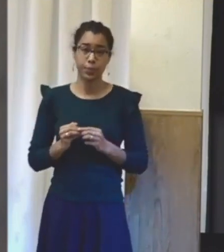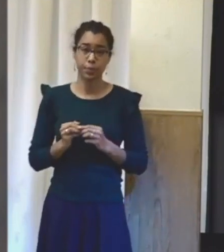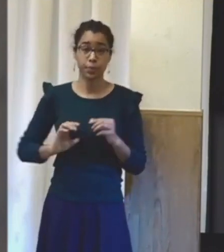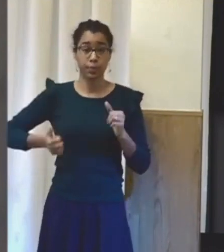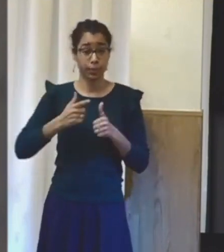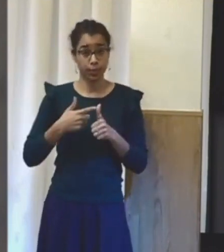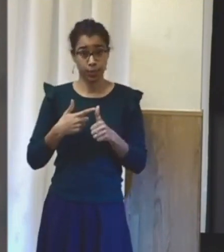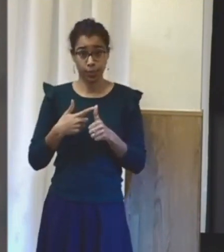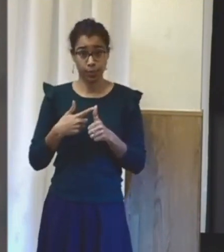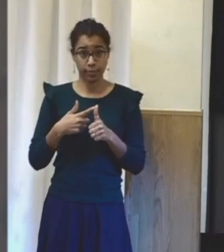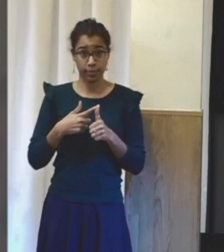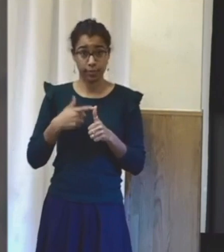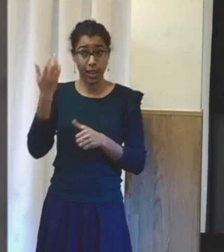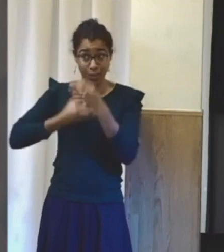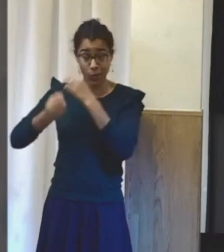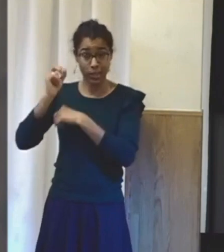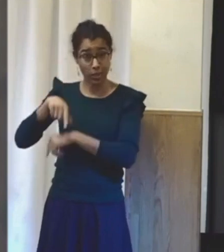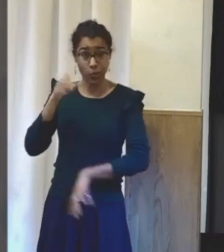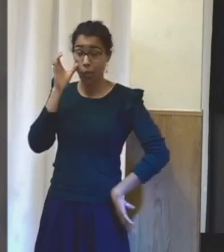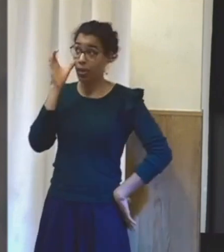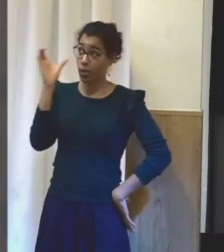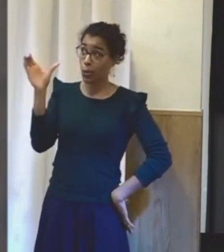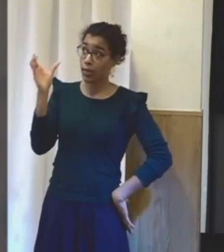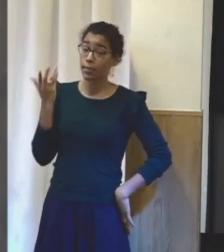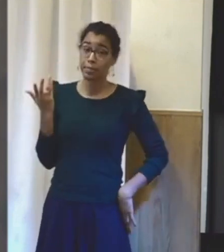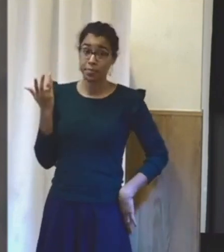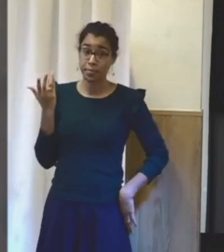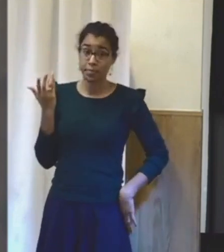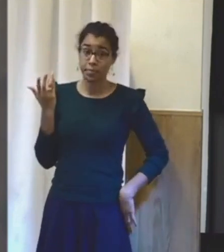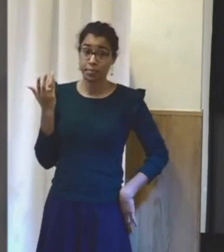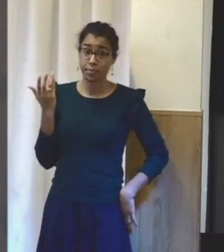Tout d'abord, en écoutant ce qu'il dit de lui, et